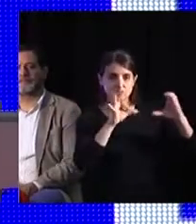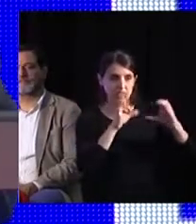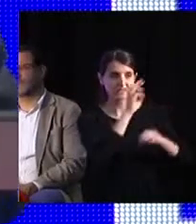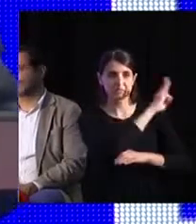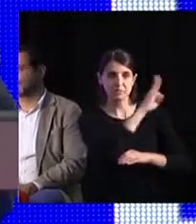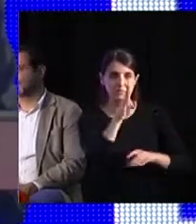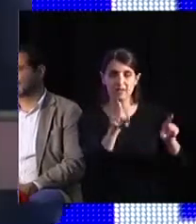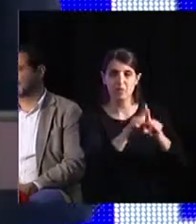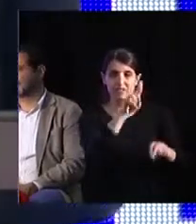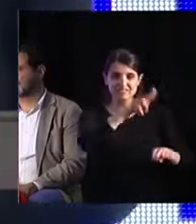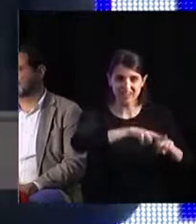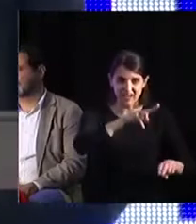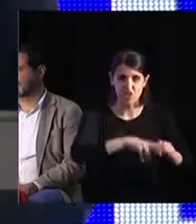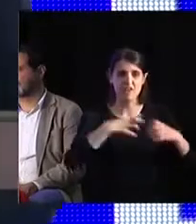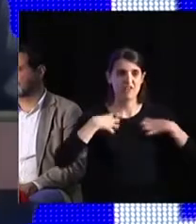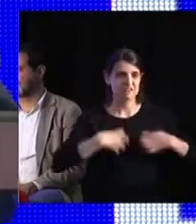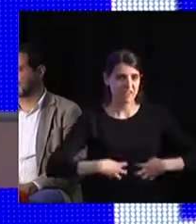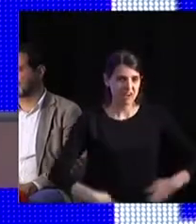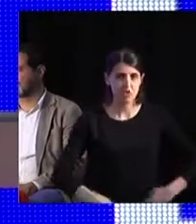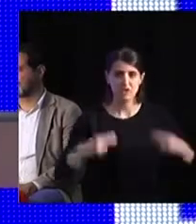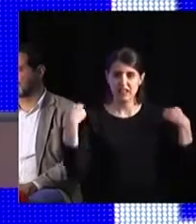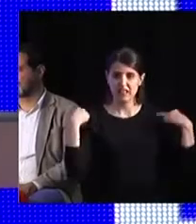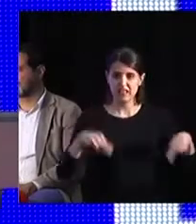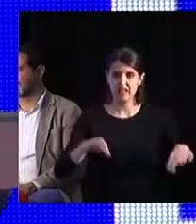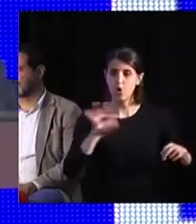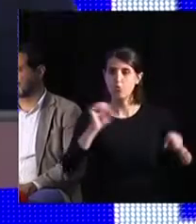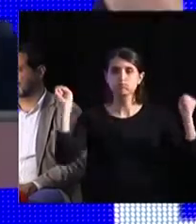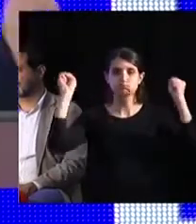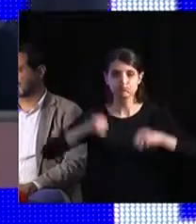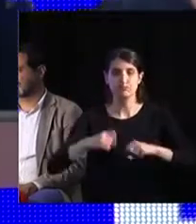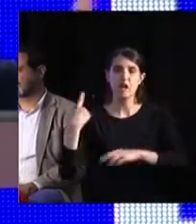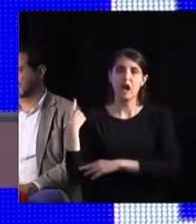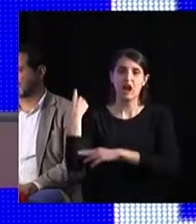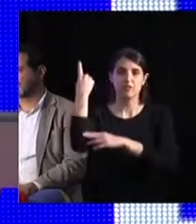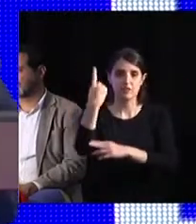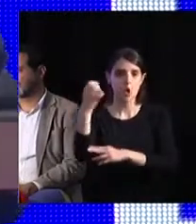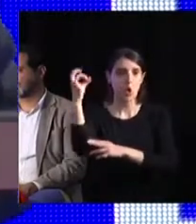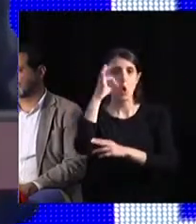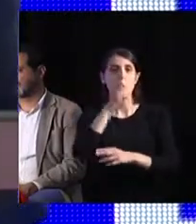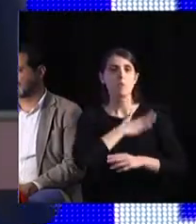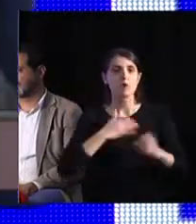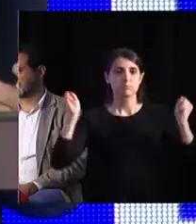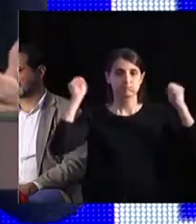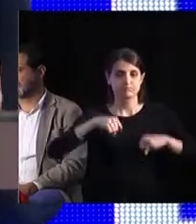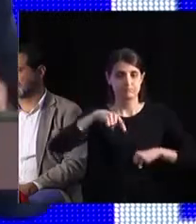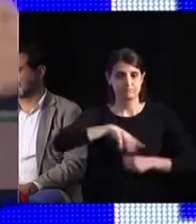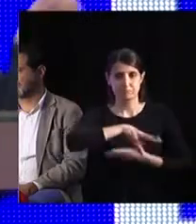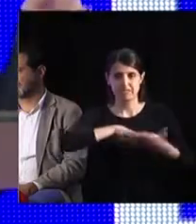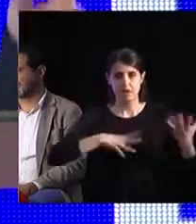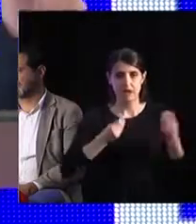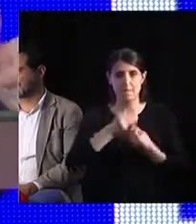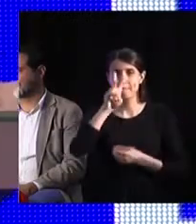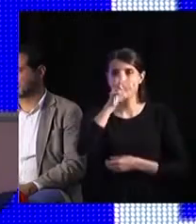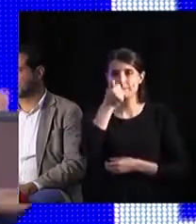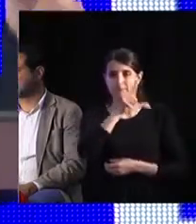Lleida, o com han fet a Badalona, on han pactat amb la xenofòbia de l'Albiol, o com volen fer a Barcelona amb el senyor Valls.